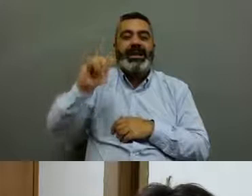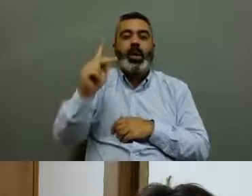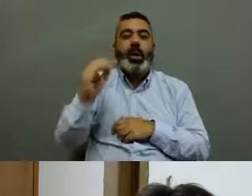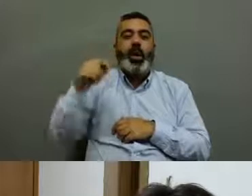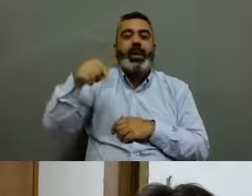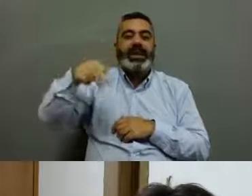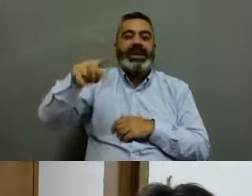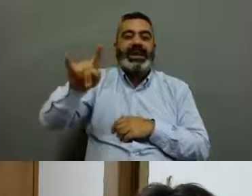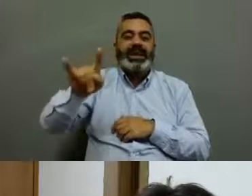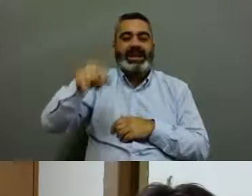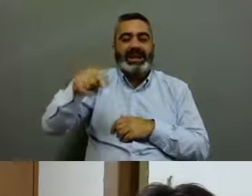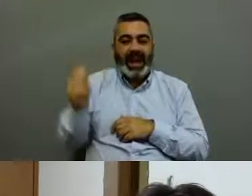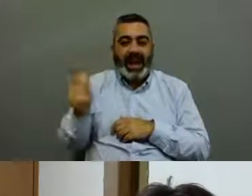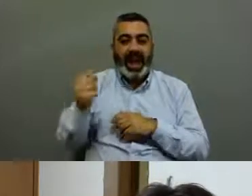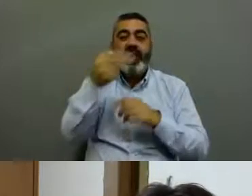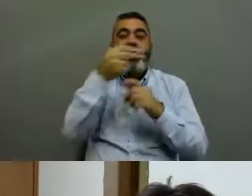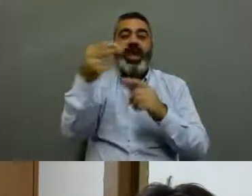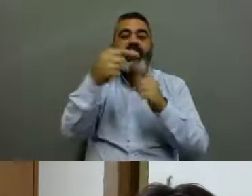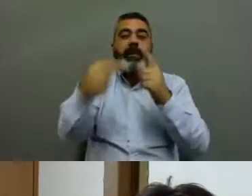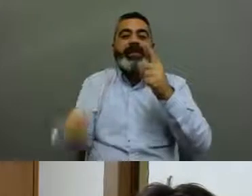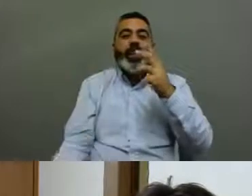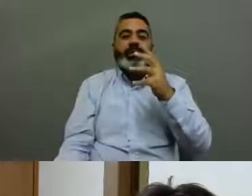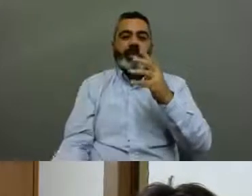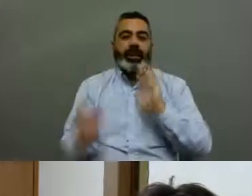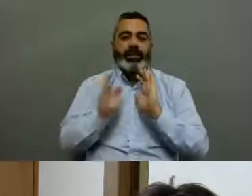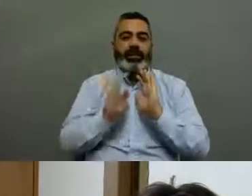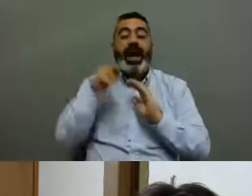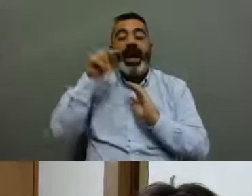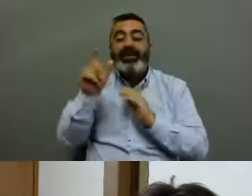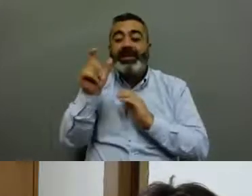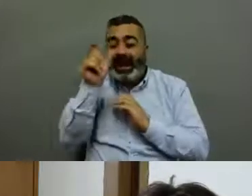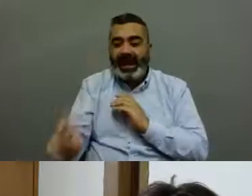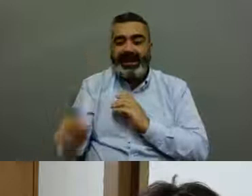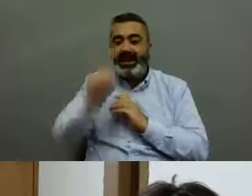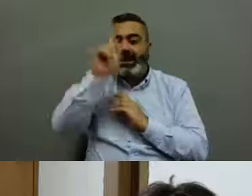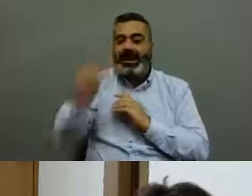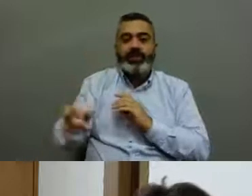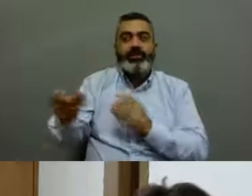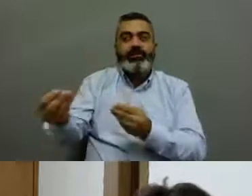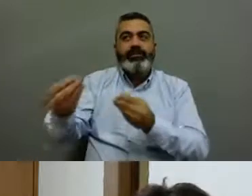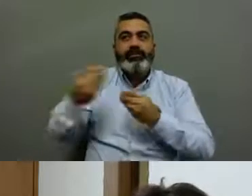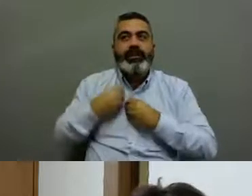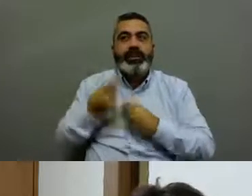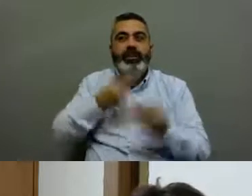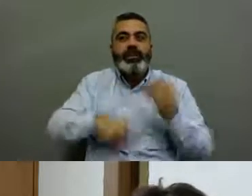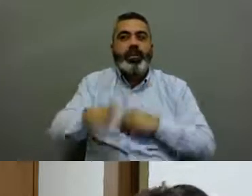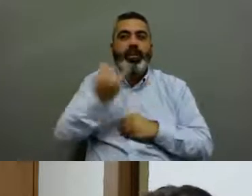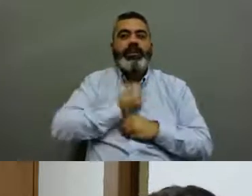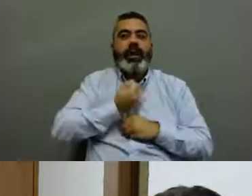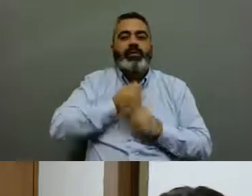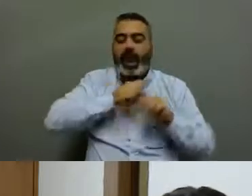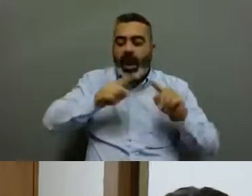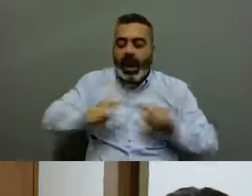όχι η ποικιλομορφία είναι αυτή που ίσως μπορεί να ονοματίσει όλες αυτές τις ταυτότητες και ετερότητες παράλληλα